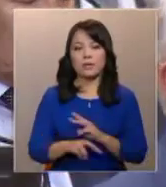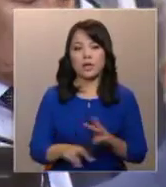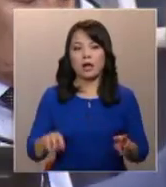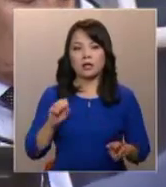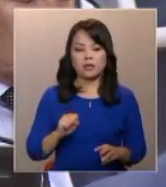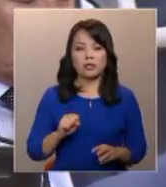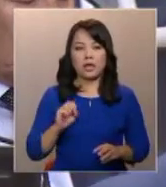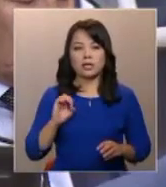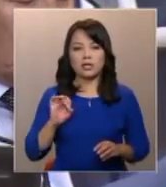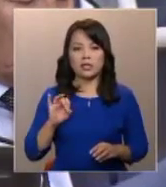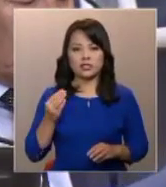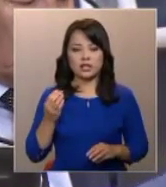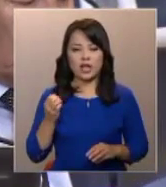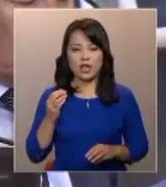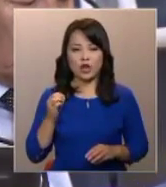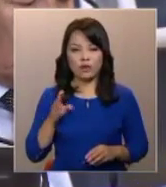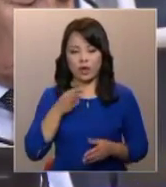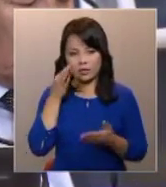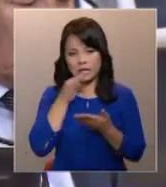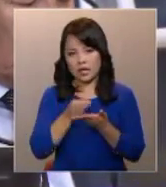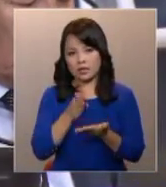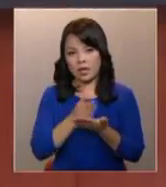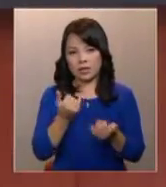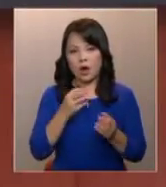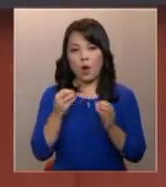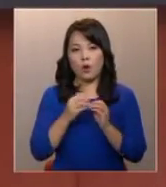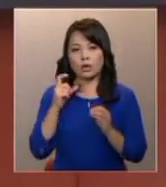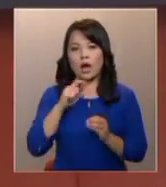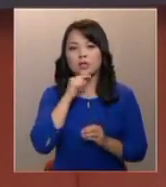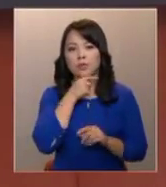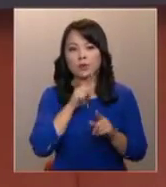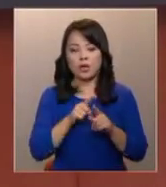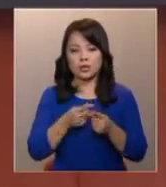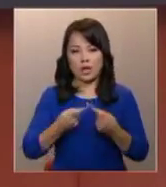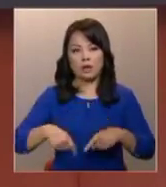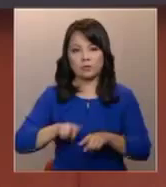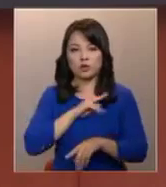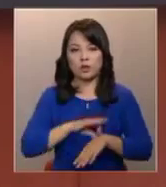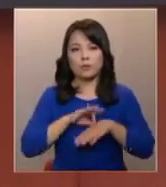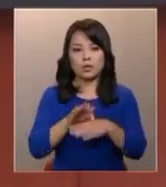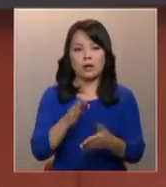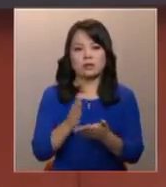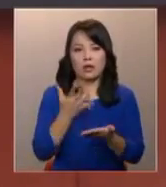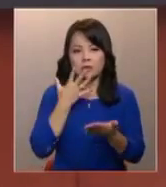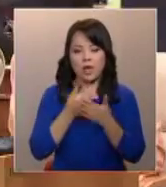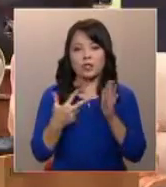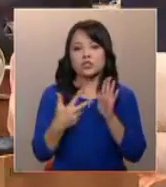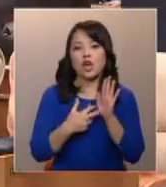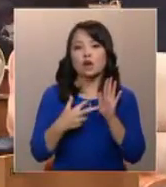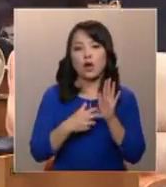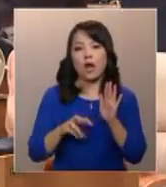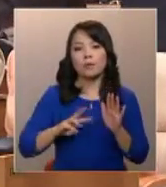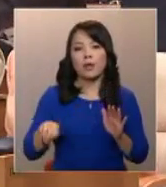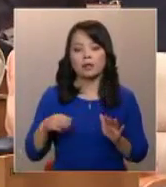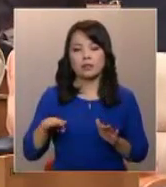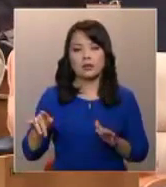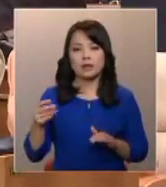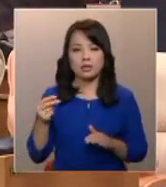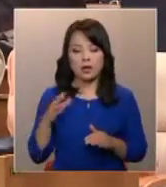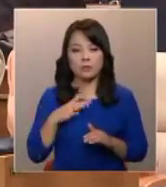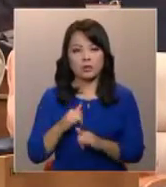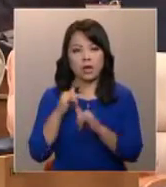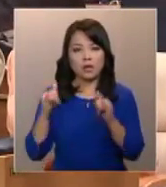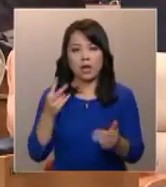Исекешевтің айтуынша, бүгінгі таңда елімізде 10 экономикалық аймақ жұмыс жасауда. Ондағы өндіріс көлемі 800 миллиард теңгеден